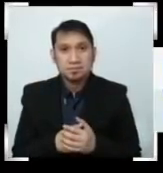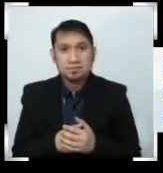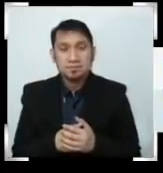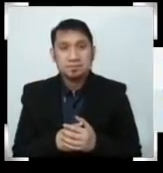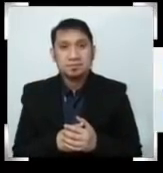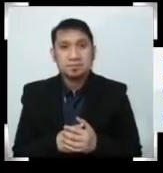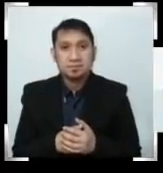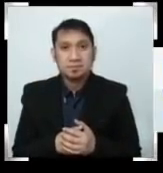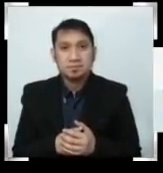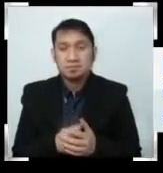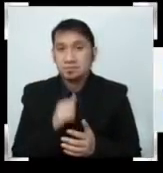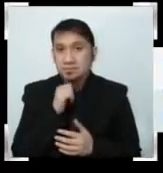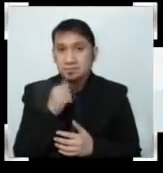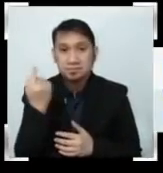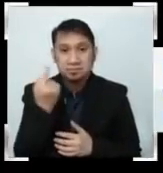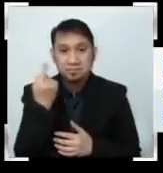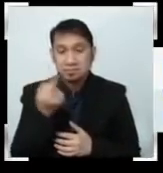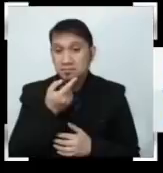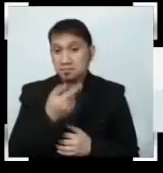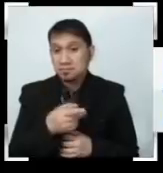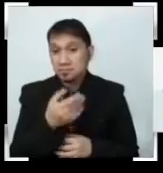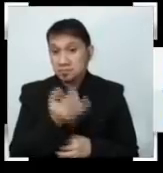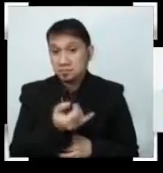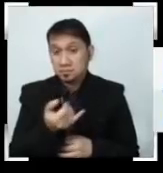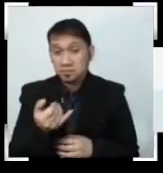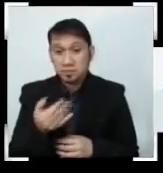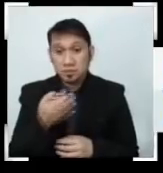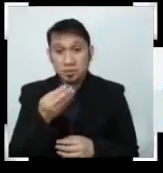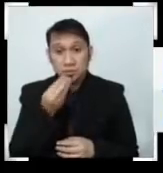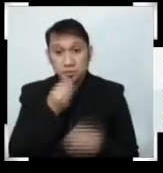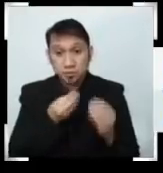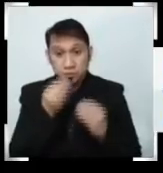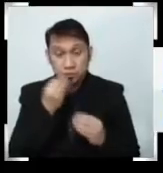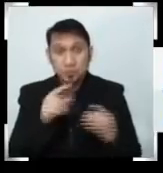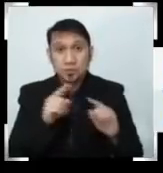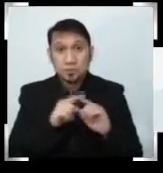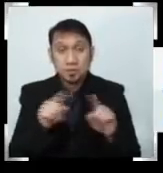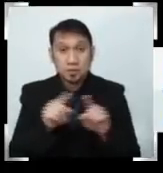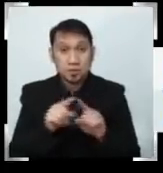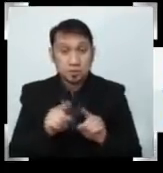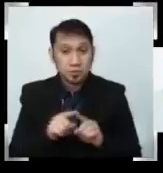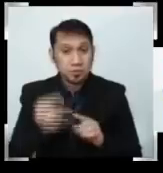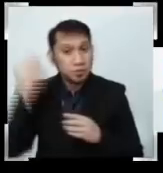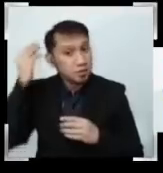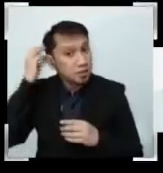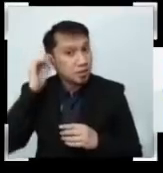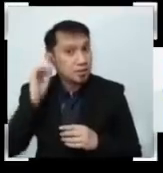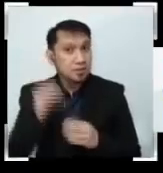Hindi lang mga sangkap sa pagkain, mantakin yung pati buhok.